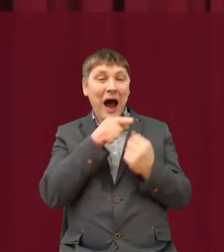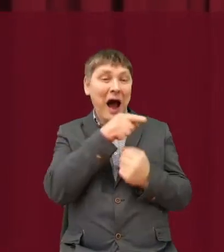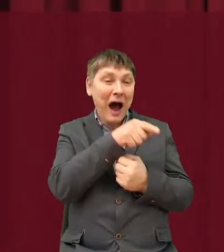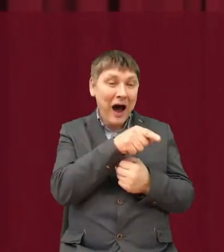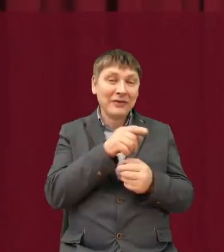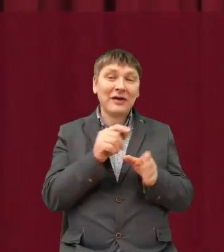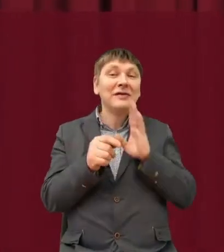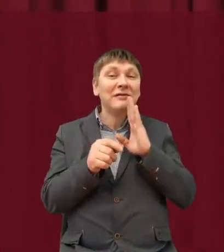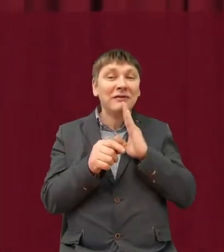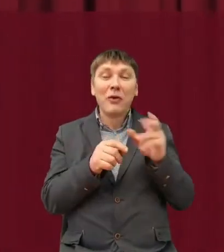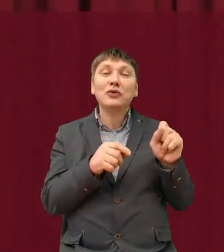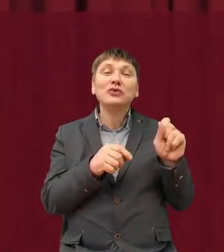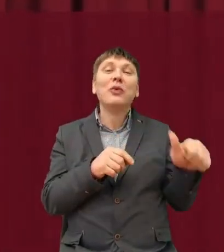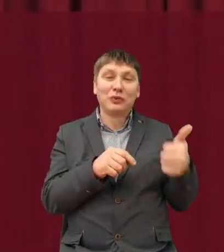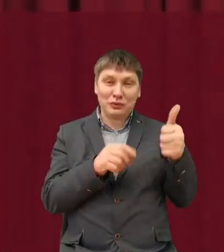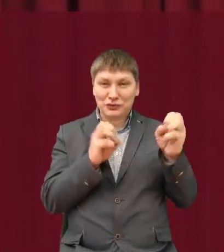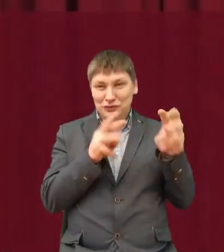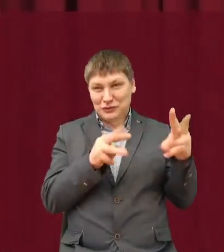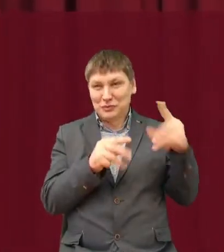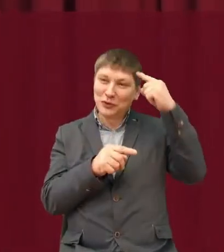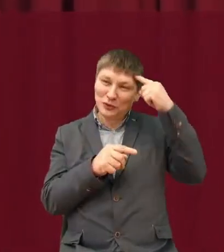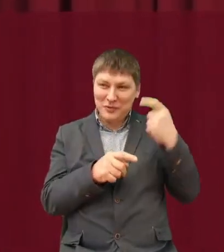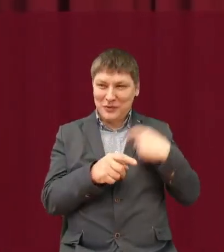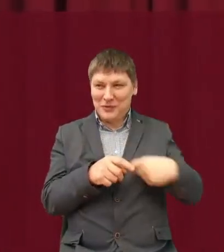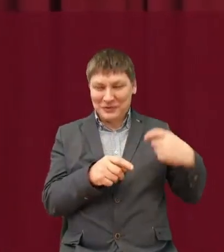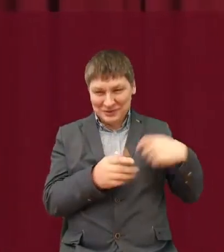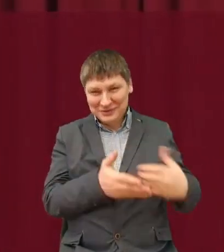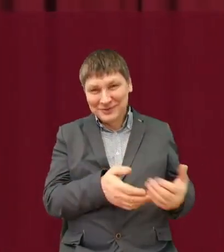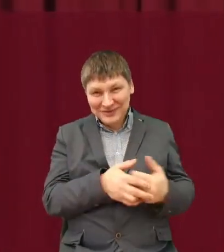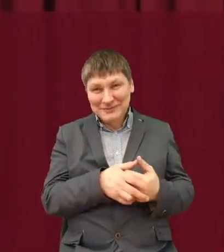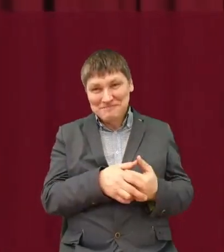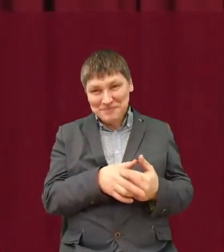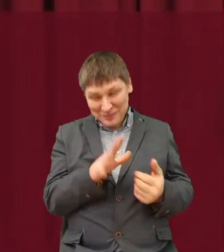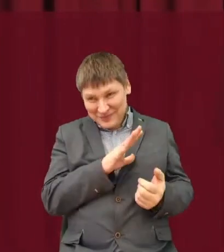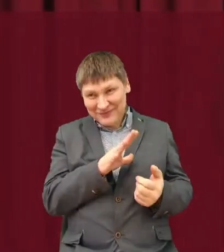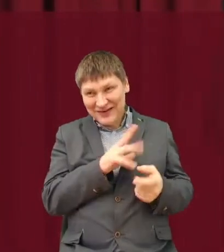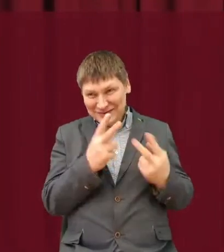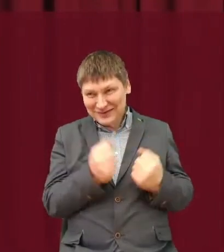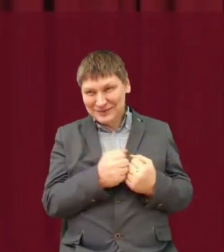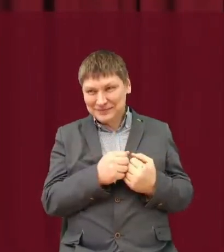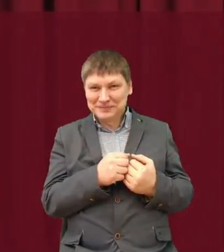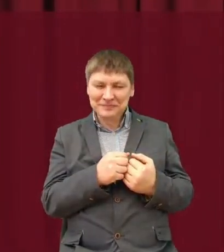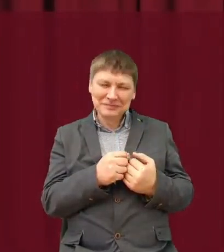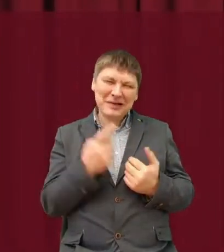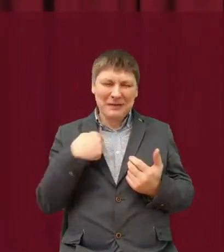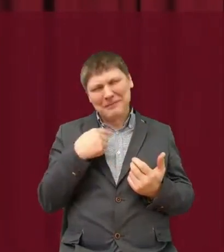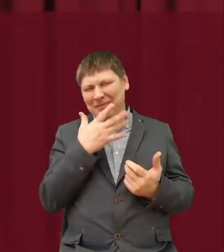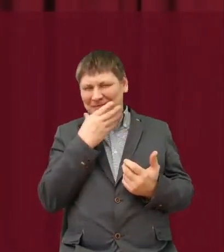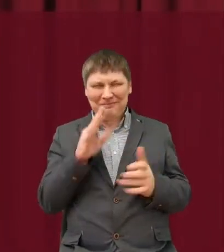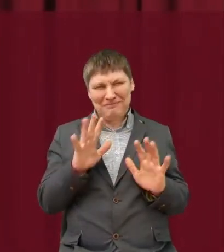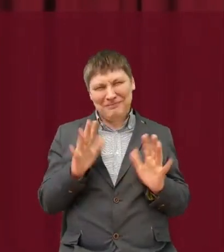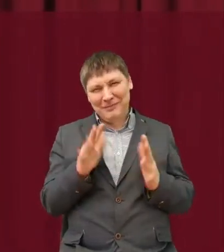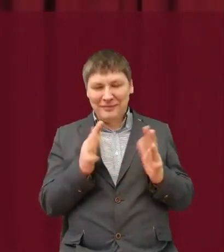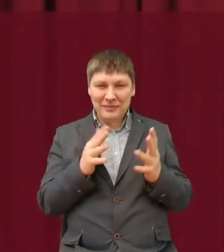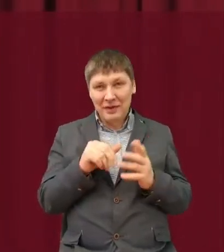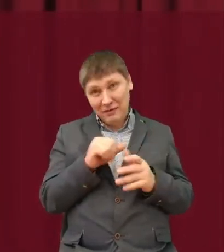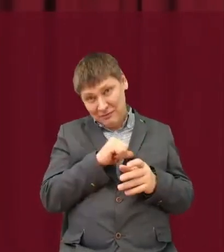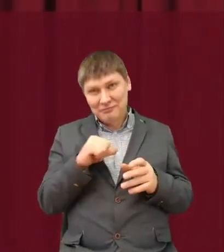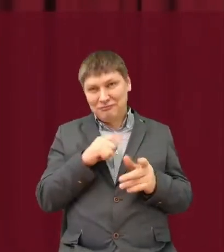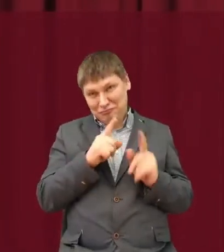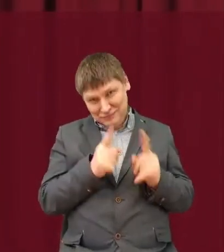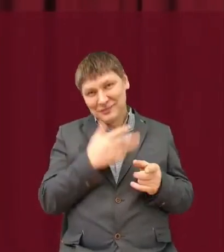лучше чем она о себе думает Но вот качество которым здесь мы прочитали на которое хотел бы сегодня обратить внимание